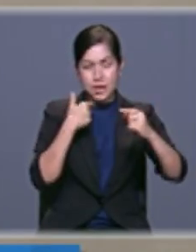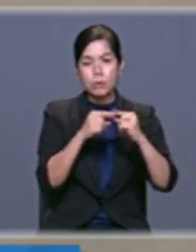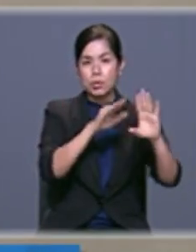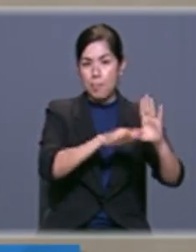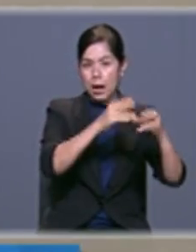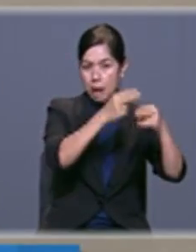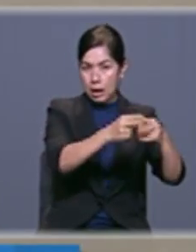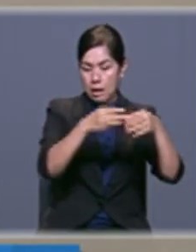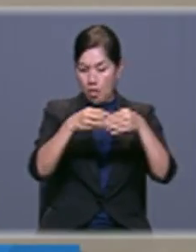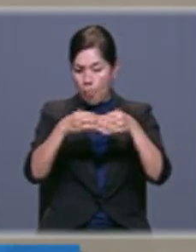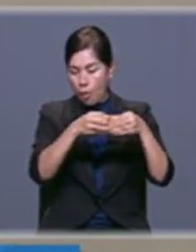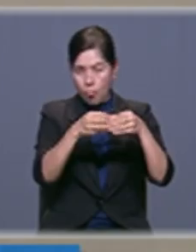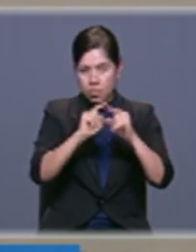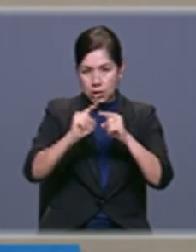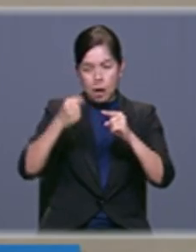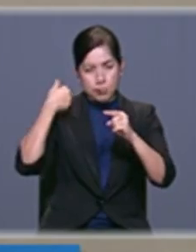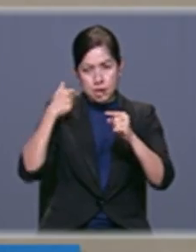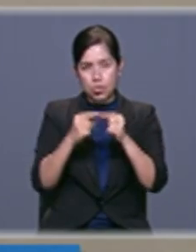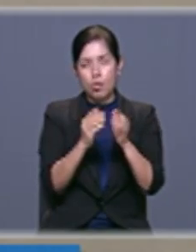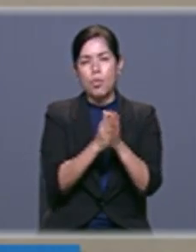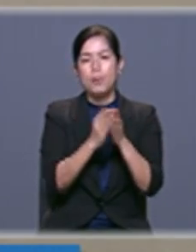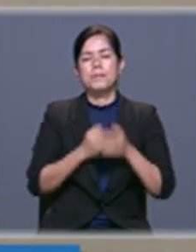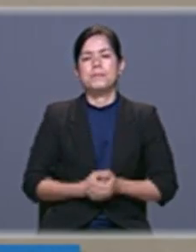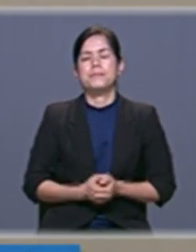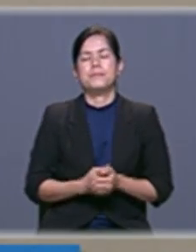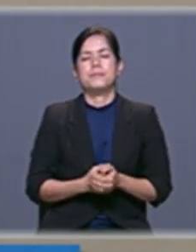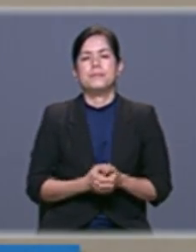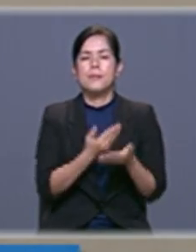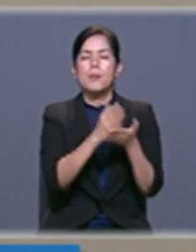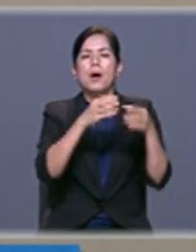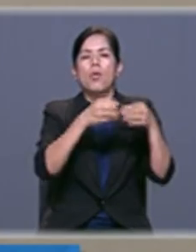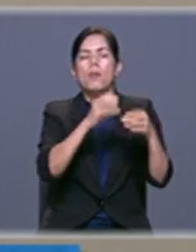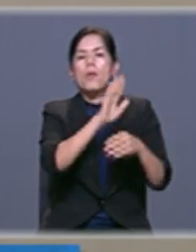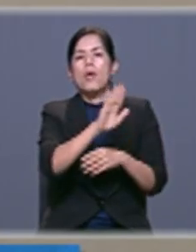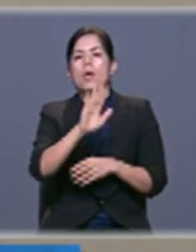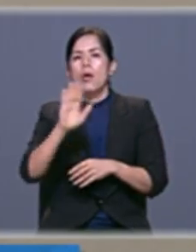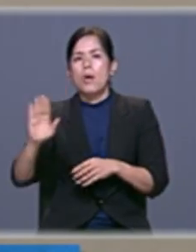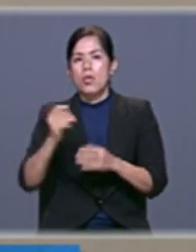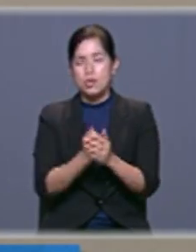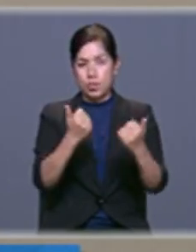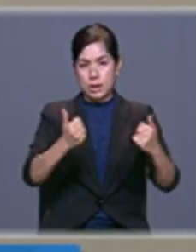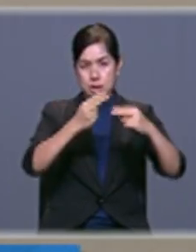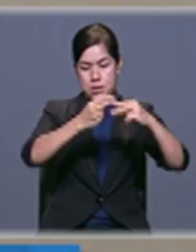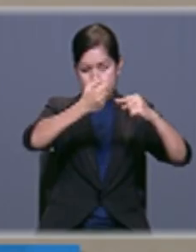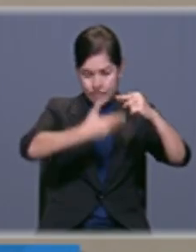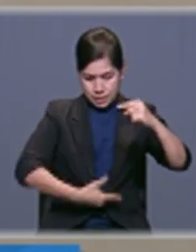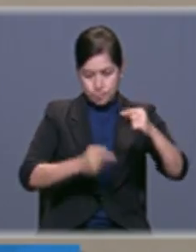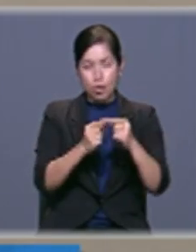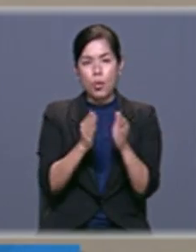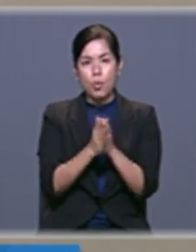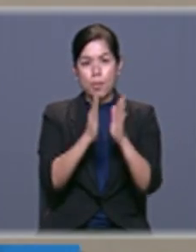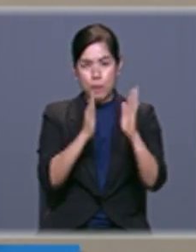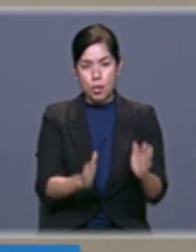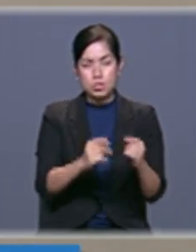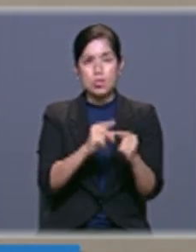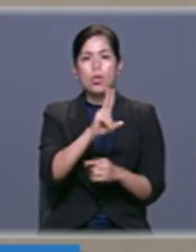เป็นของกลุ่มต่างๆนะครับแต่ละกลุ่มนะวันนี้ก็รายชื่อทั้งหมด200คนอันนี้ก็เ